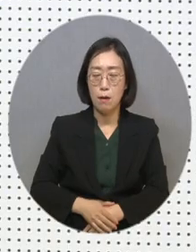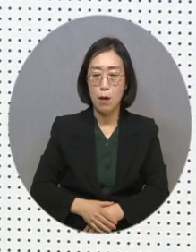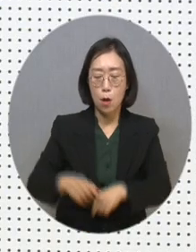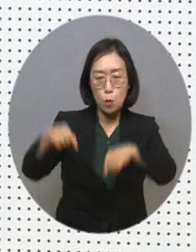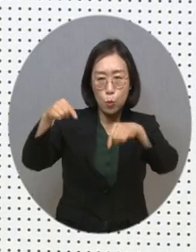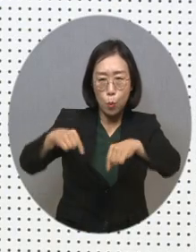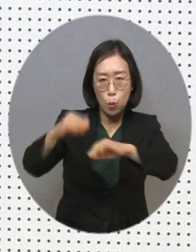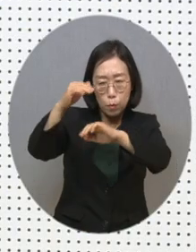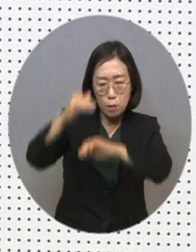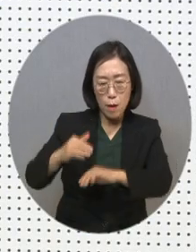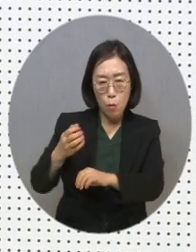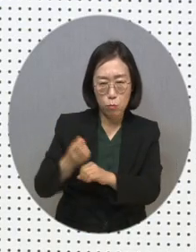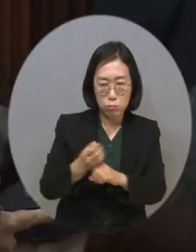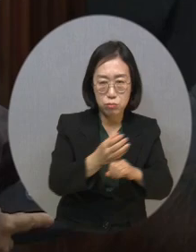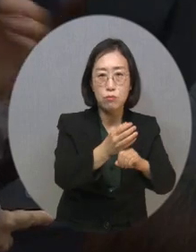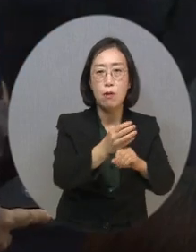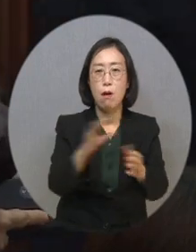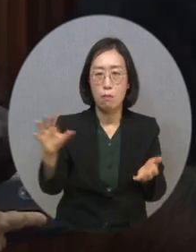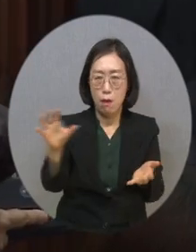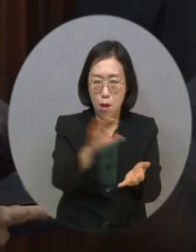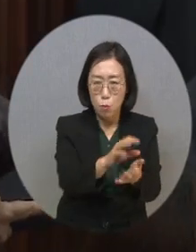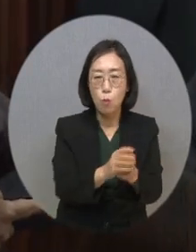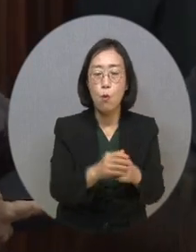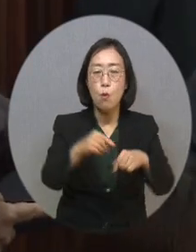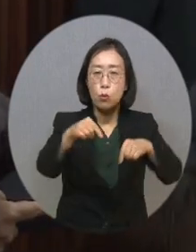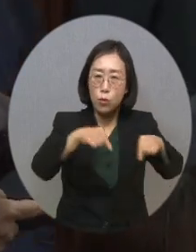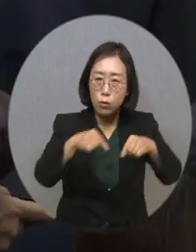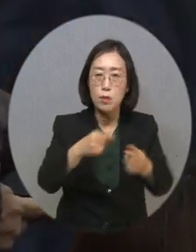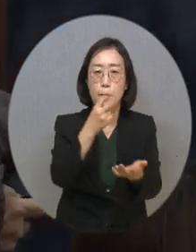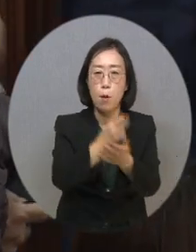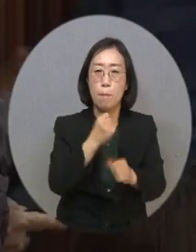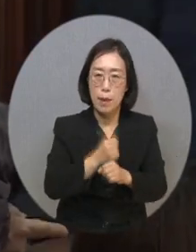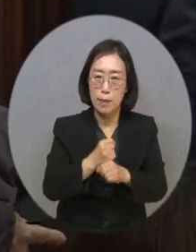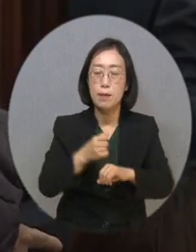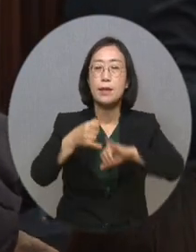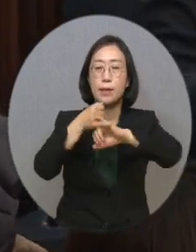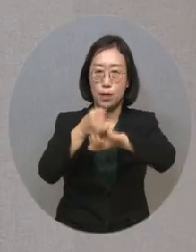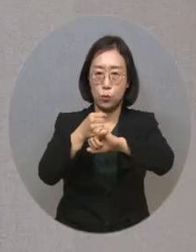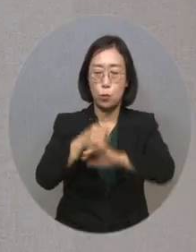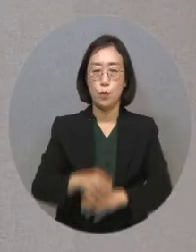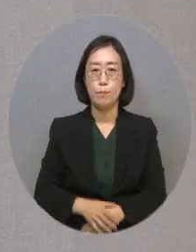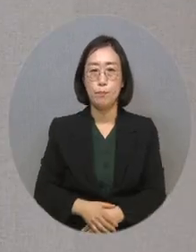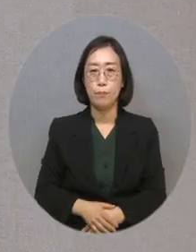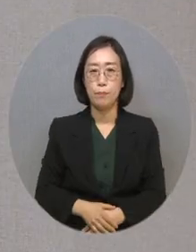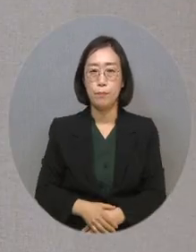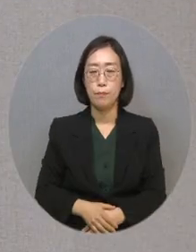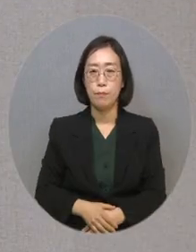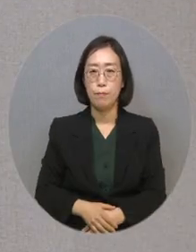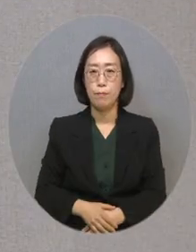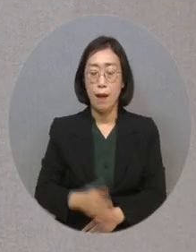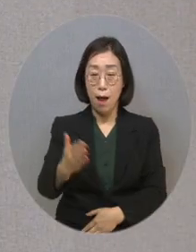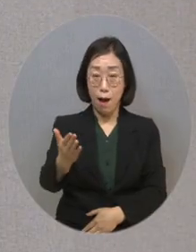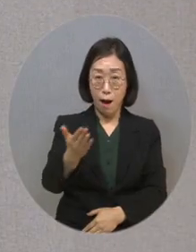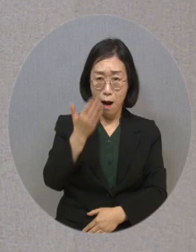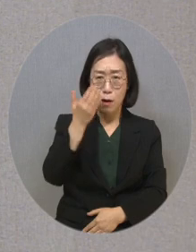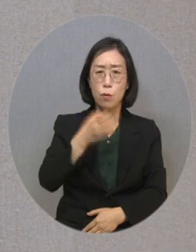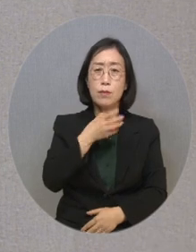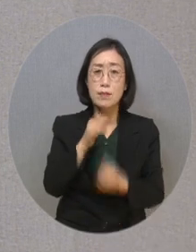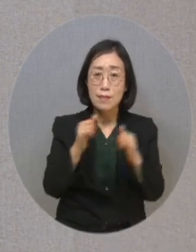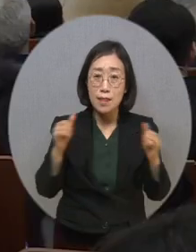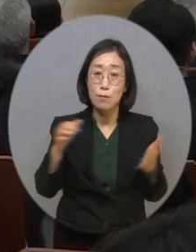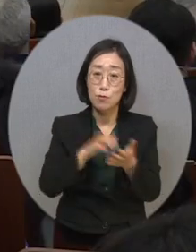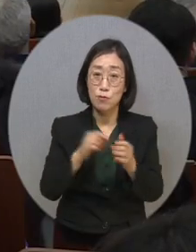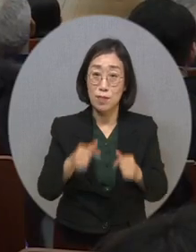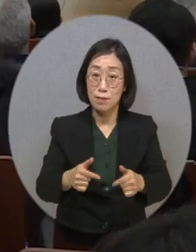말씀드리겠지만 수 있도록 최선의 노력을 다하겠다고 약속했습니다 훌쩍 다가온 초고령화시대